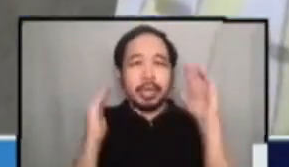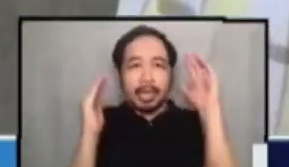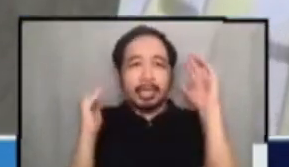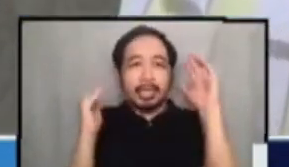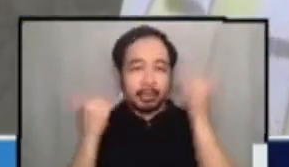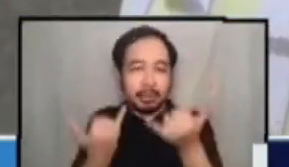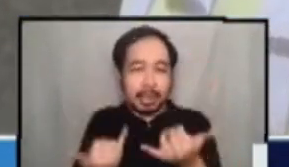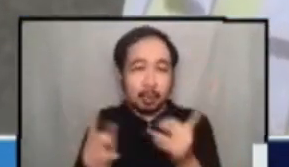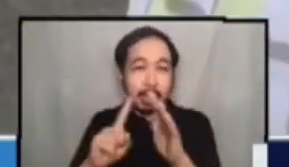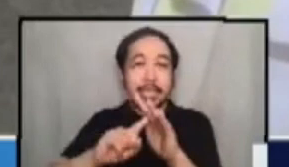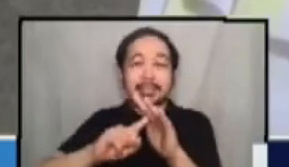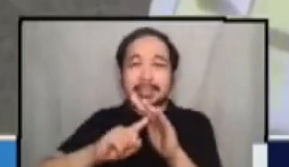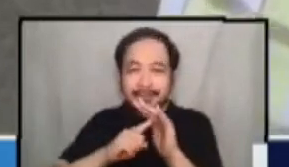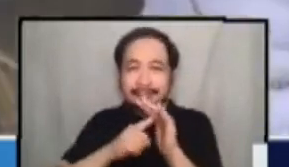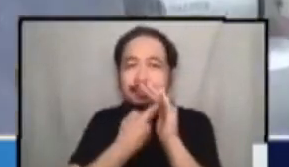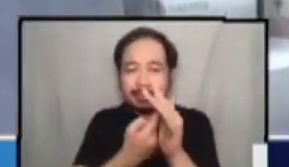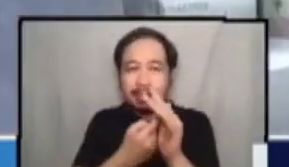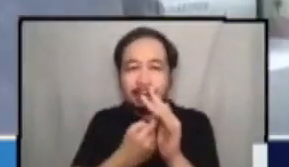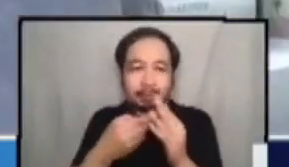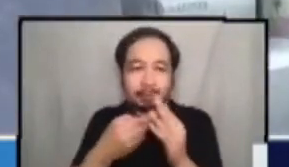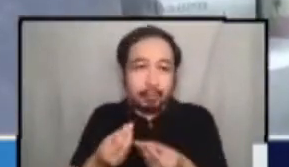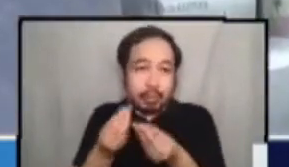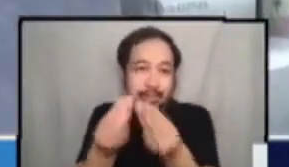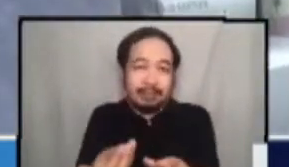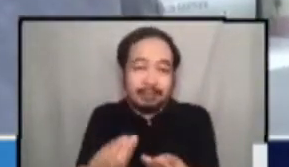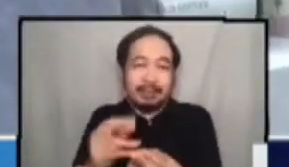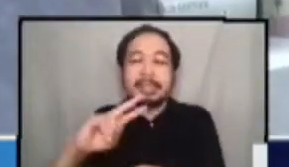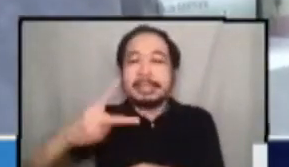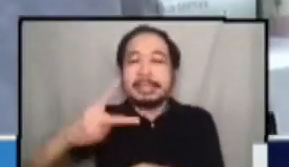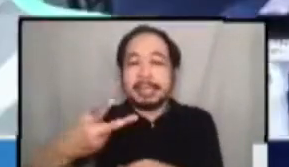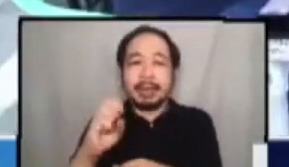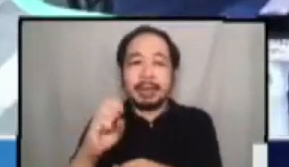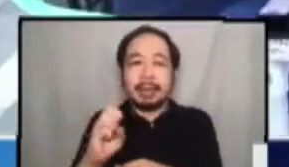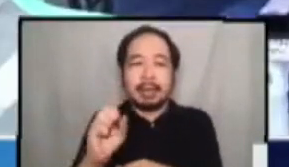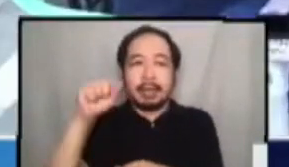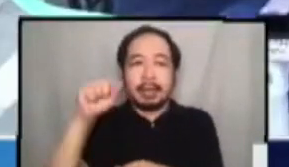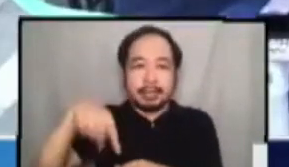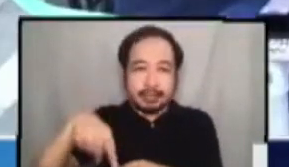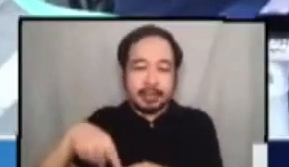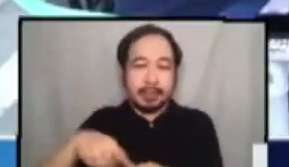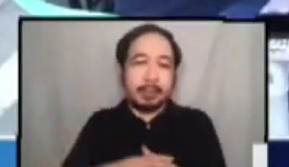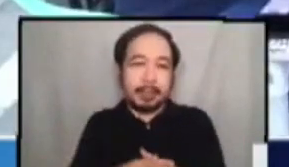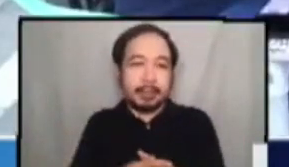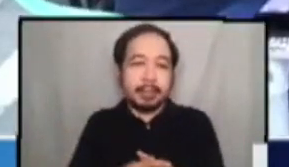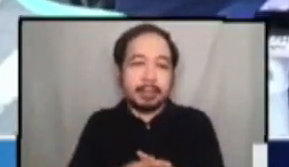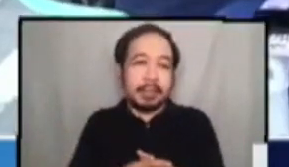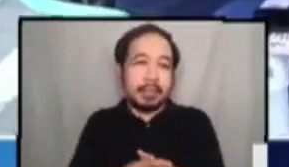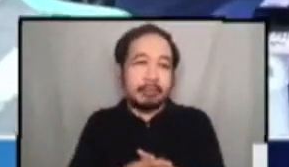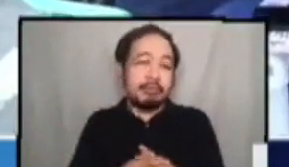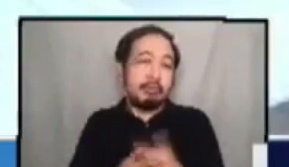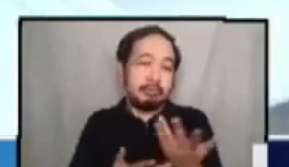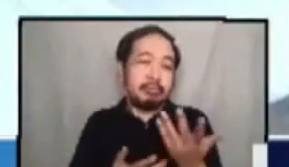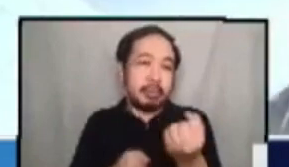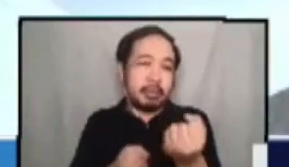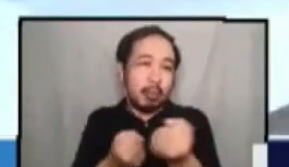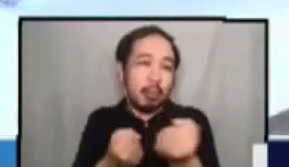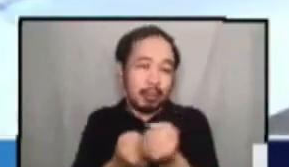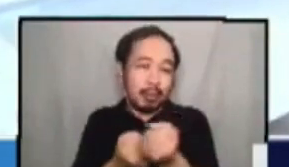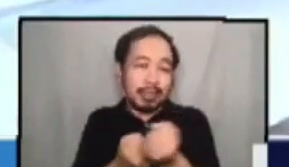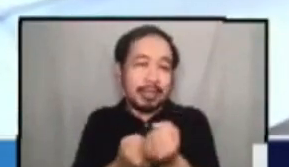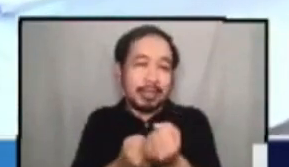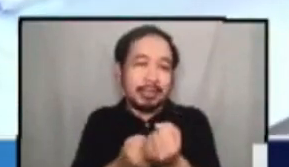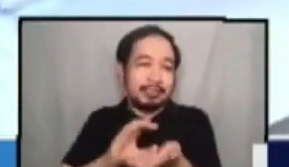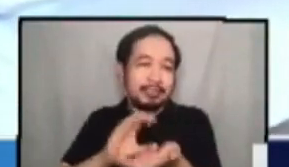sa COVID-19 at mahigit 900 din po ang na self-quarantine. Kaya po, para